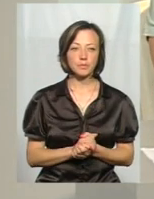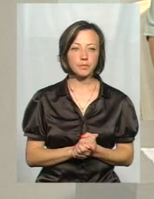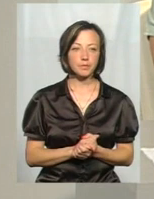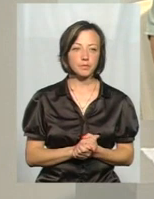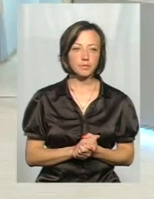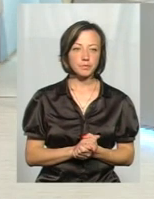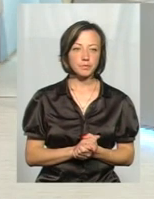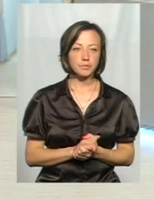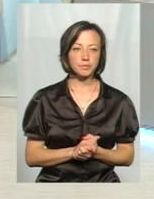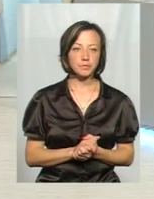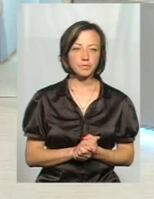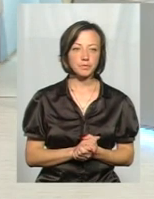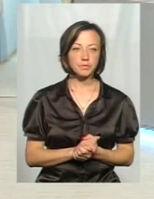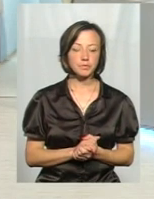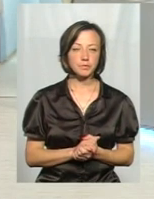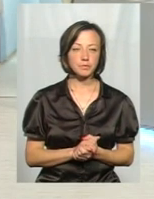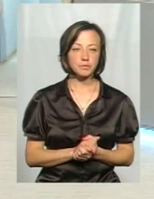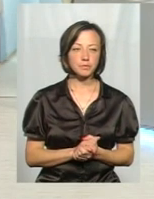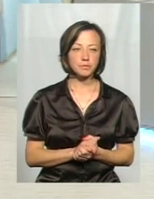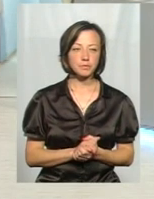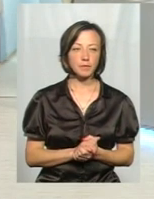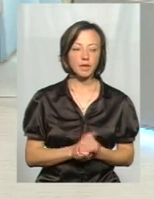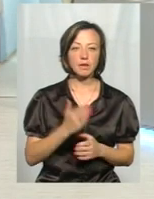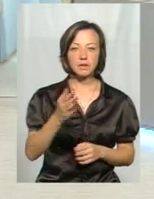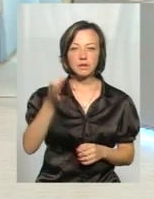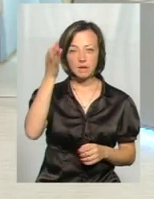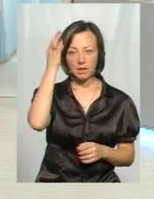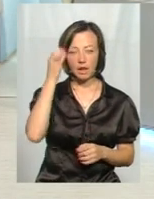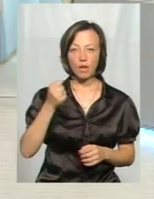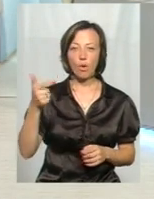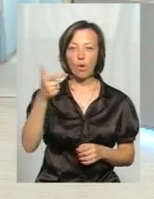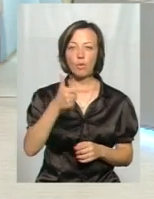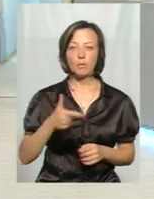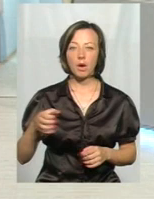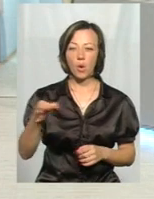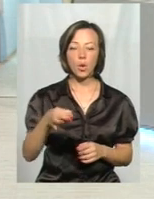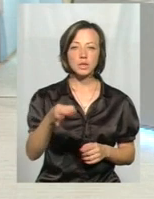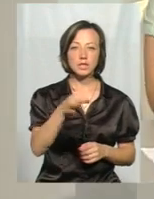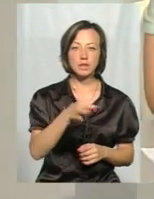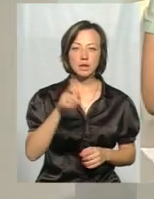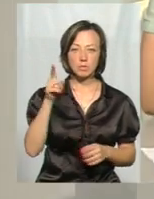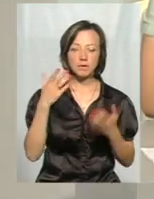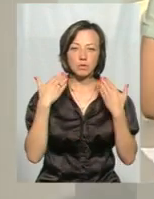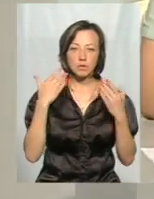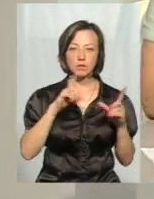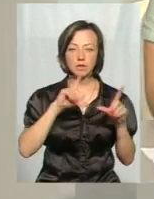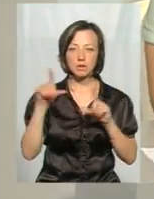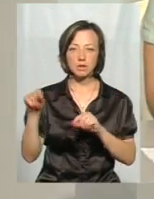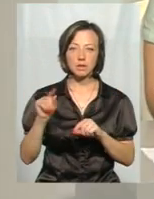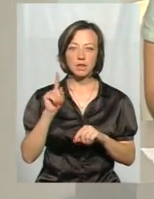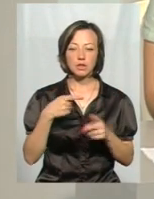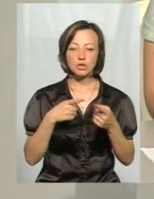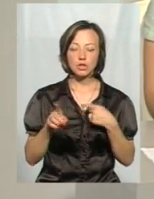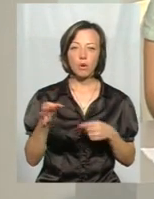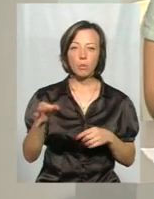оптимістичну картину. Там відомі всім Голубі озера, ну, туди відпочивають і приїжджають навіть з